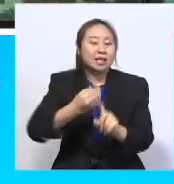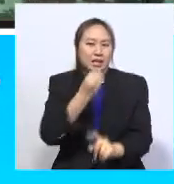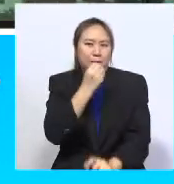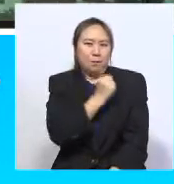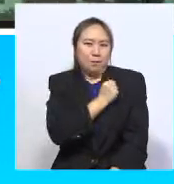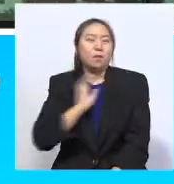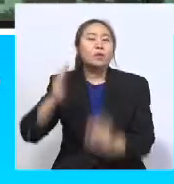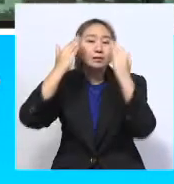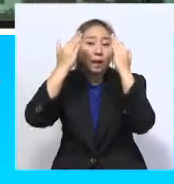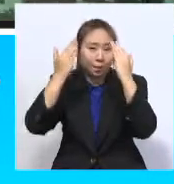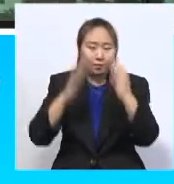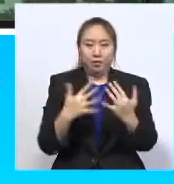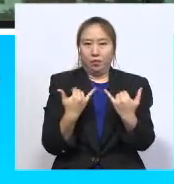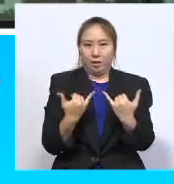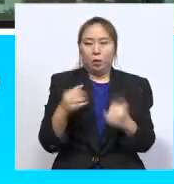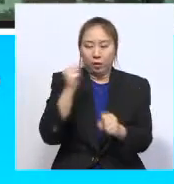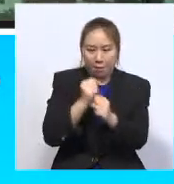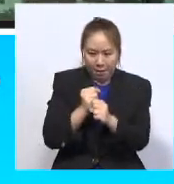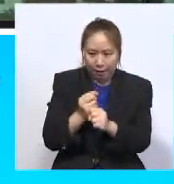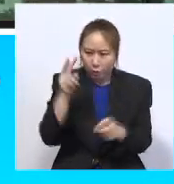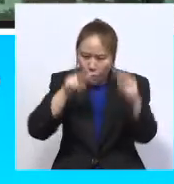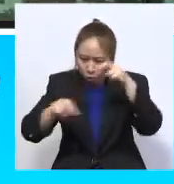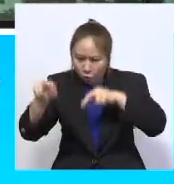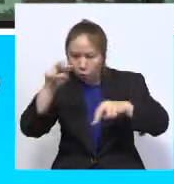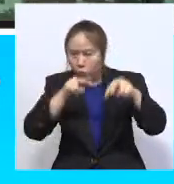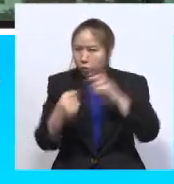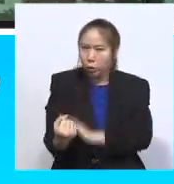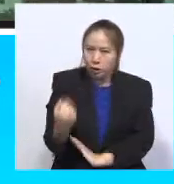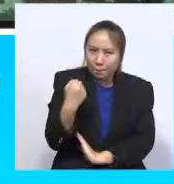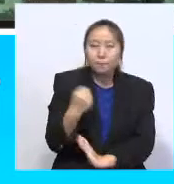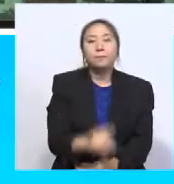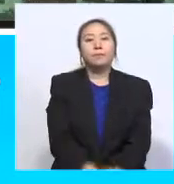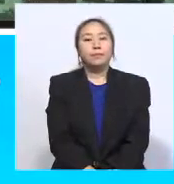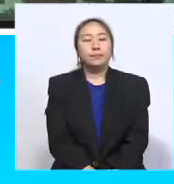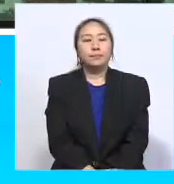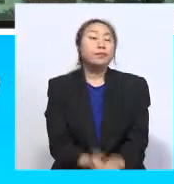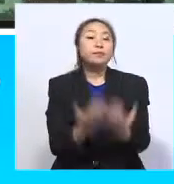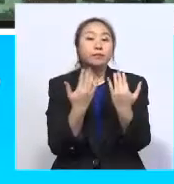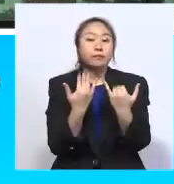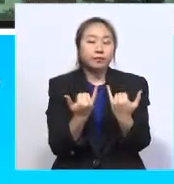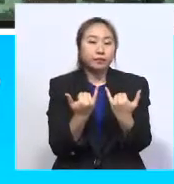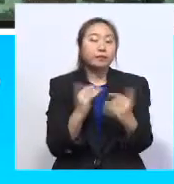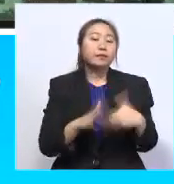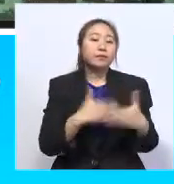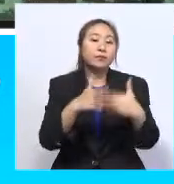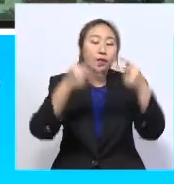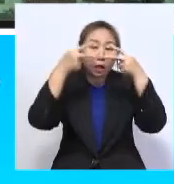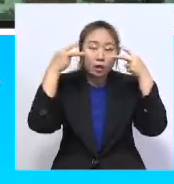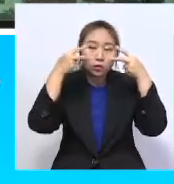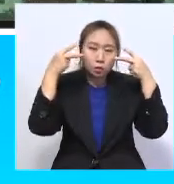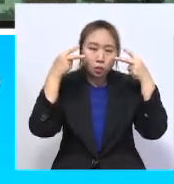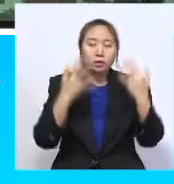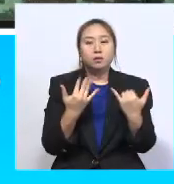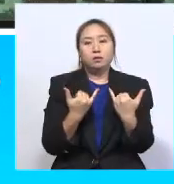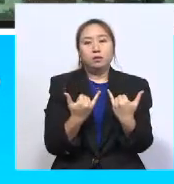จากนี้เราก็ต้องเพิ่มความเข้มในการปฏิบัติณด่านตรวจจุดตรวจให้มีความเข้มงวดมากขึ้นสำหรับในส่วนของความคืบหน้าของคนร้ายนะครับ